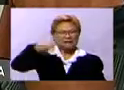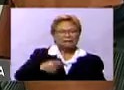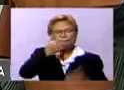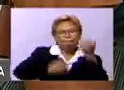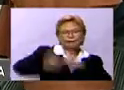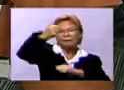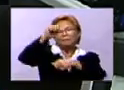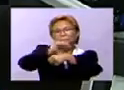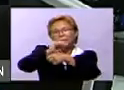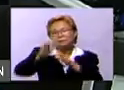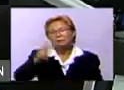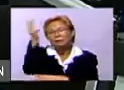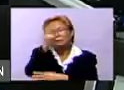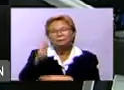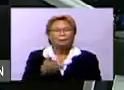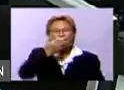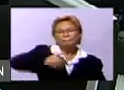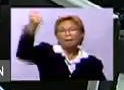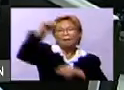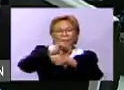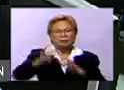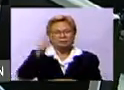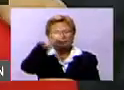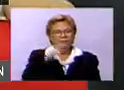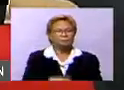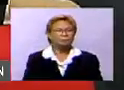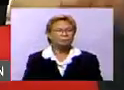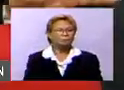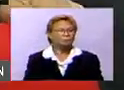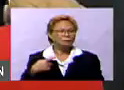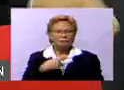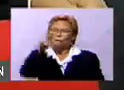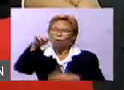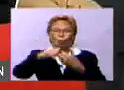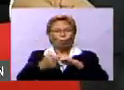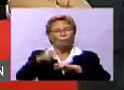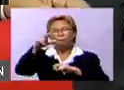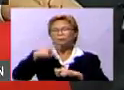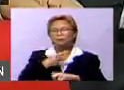the best public servant. The best public servant will be reward the best thing. Kita tak ada masalah untuk pertimbangkan.